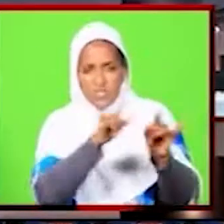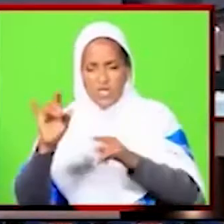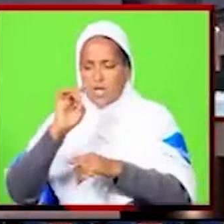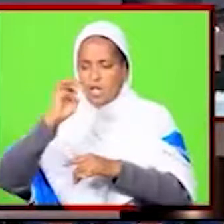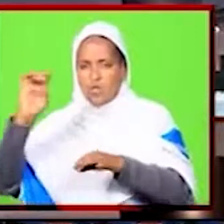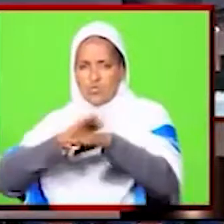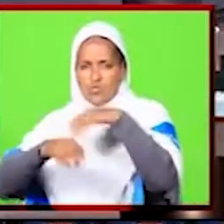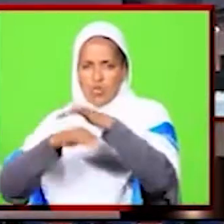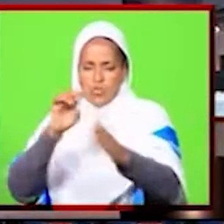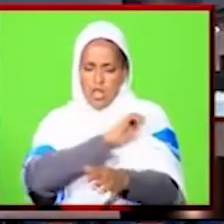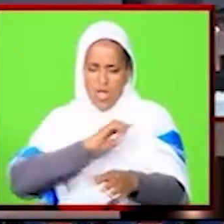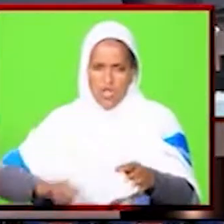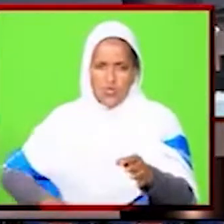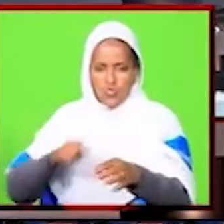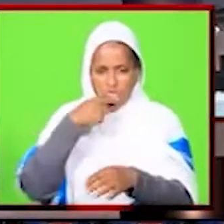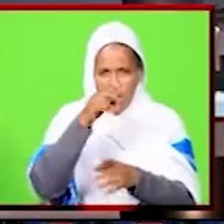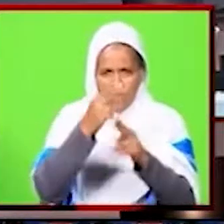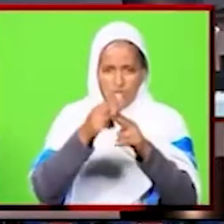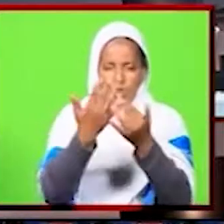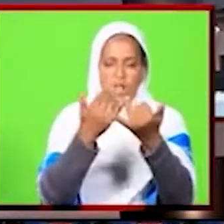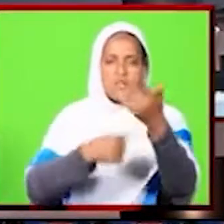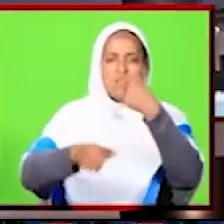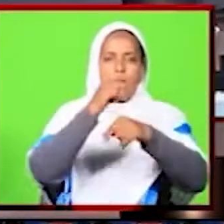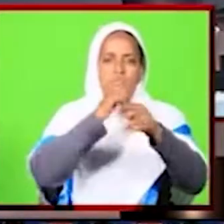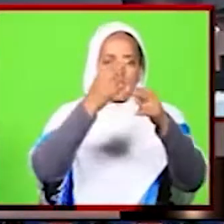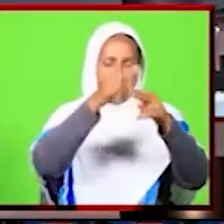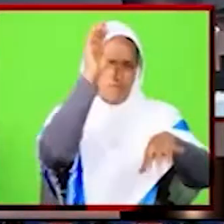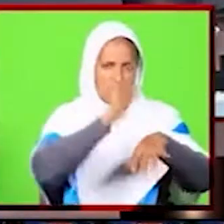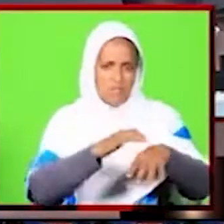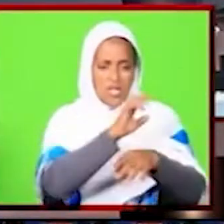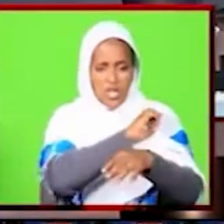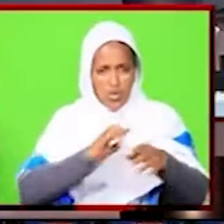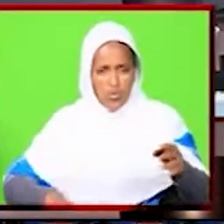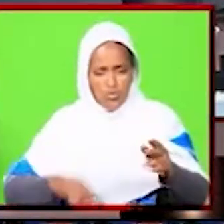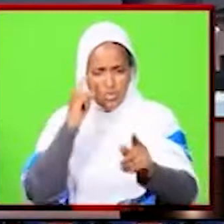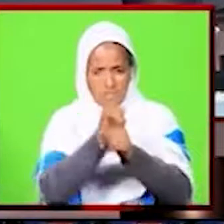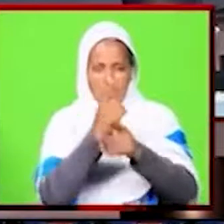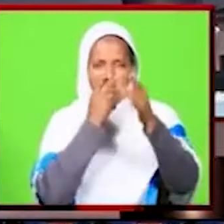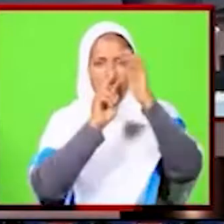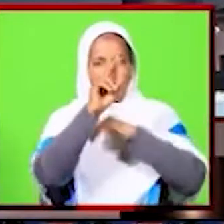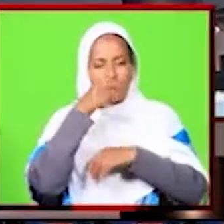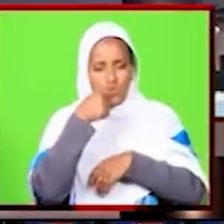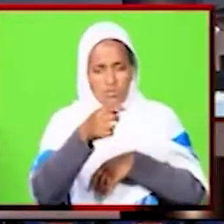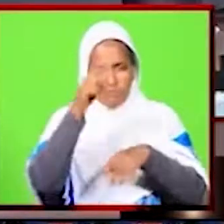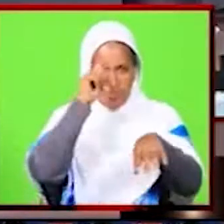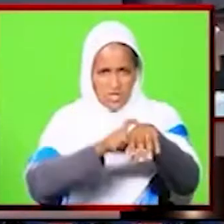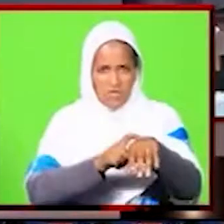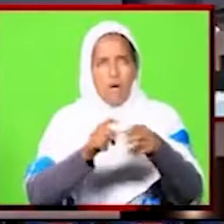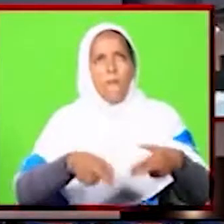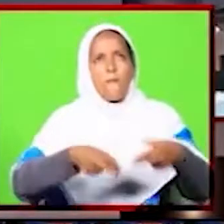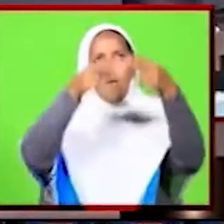በፊቱ ከፍት ዘንድ ቀኝ እጁን ሊያስኩት ለቂሮስ እንዲህ ይላል ብሎ በስሙ ነው ገና ሳይመጣ የጠራው። እና ቂሮስ ልክ በትንቢቱ